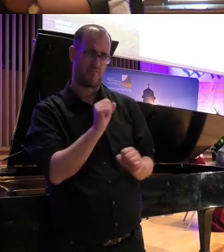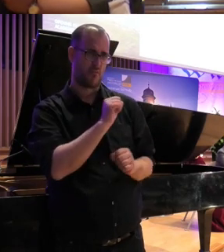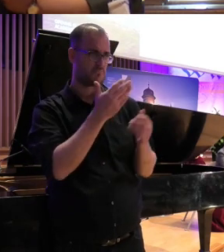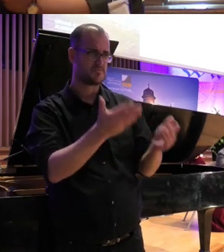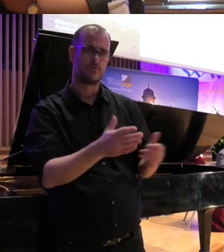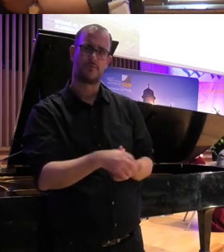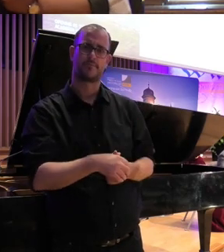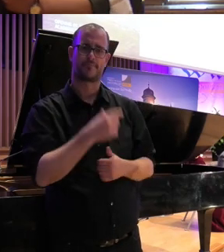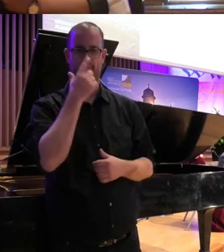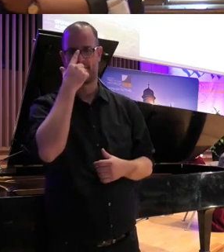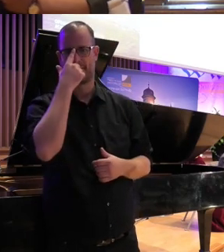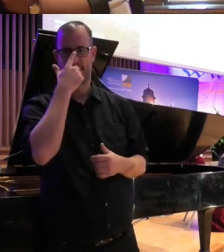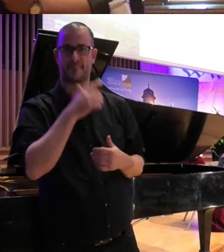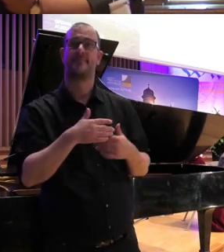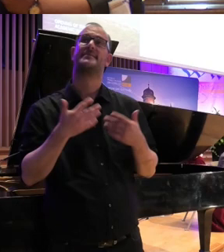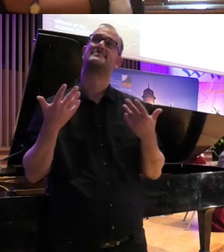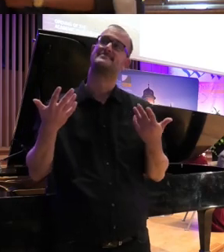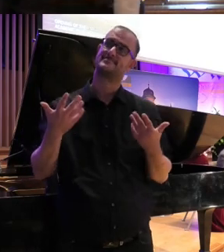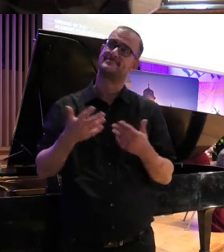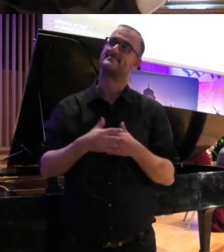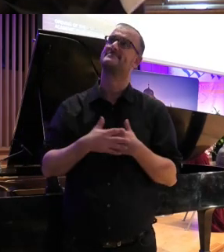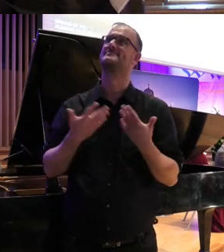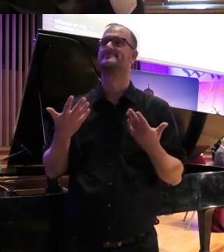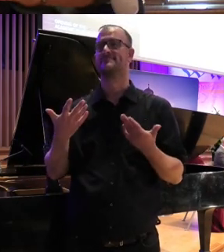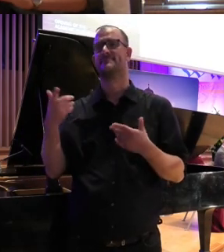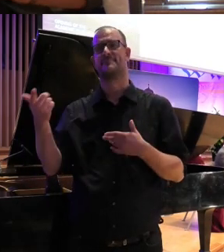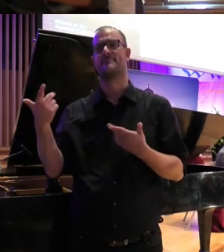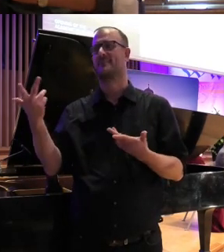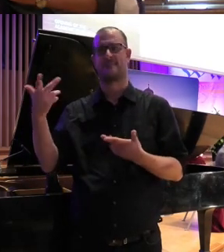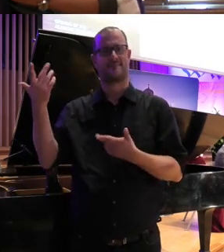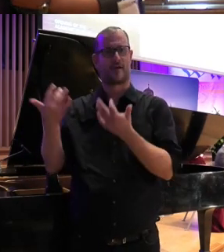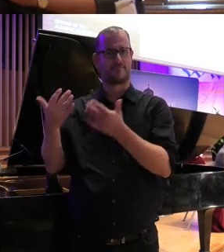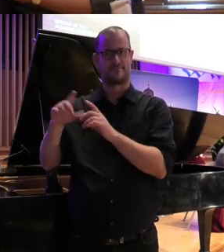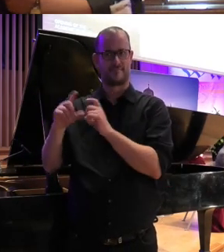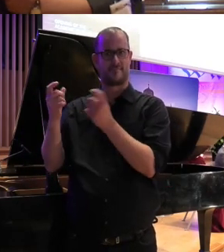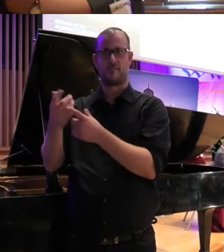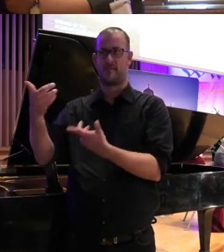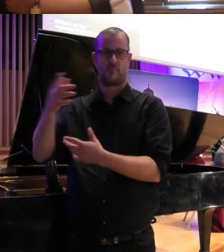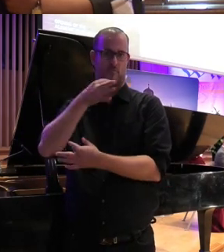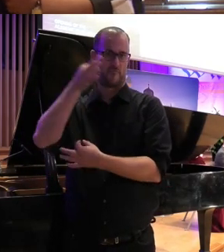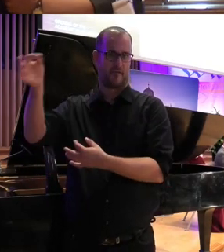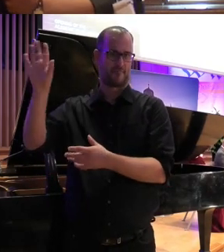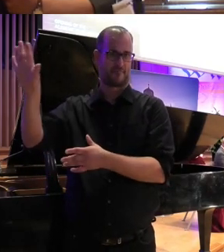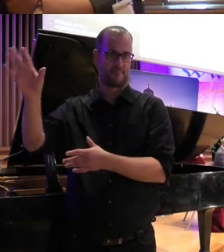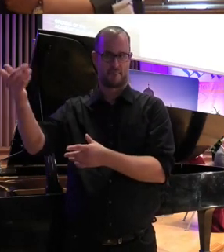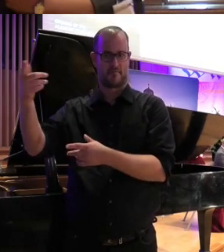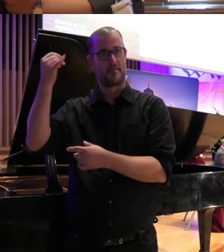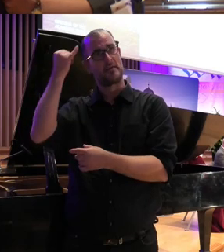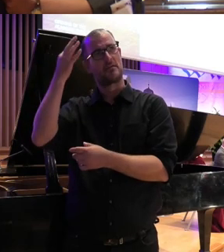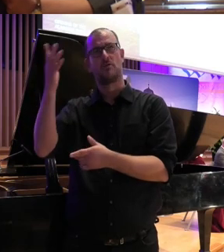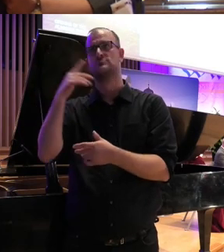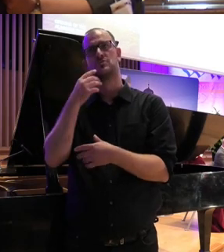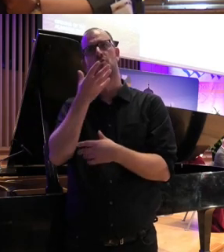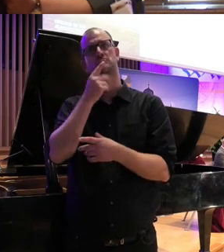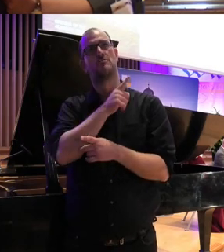ist? Dazu müssen Sie die Leute aus der Internationalen Mathematikervereinigung vor 100 Jahren fragen. Die haben sich, glaube ich, damals vor 100 Jahren gedacht, das ist ganz schön,